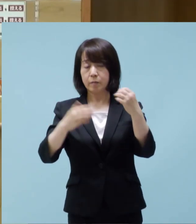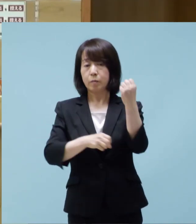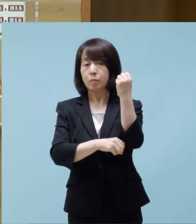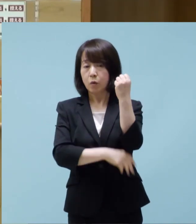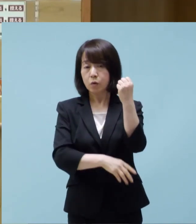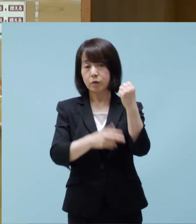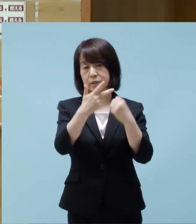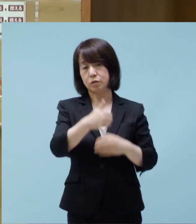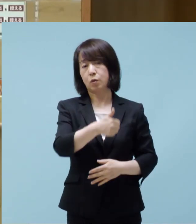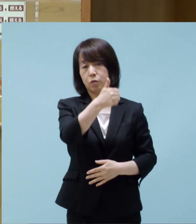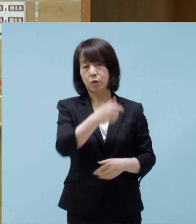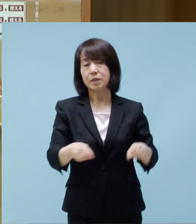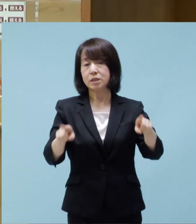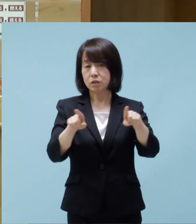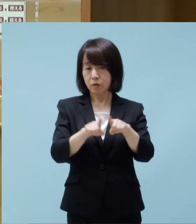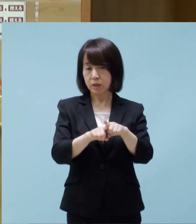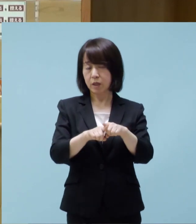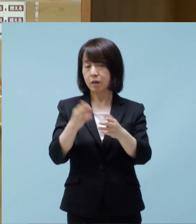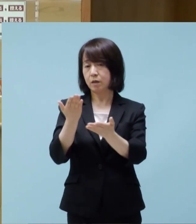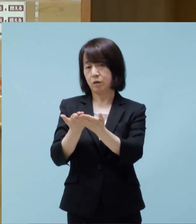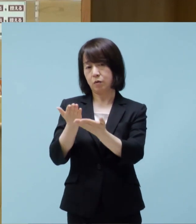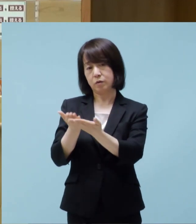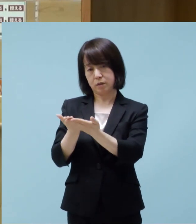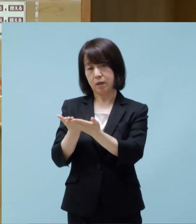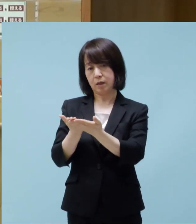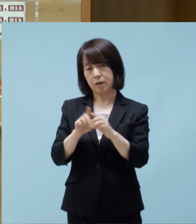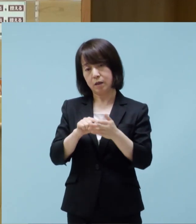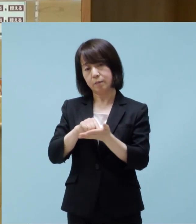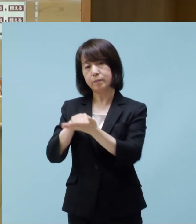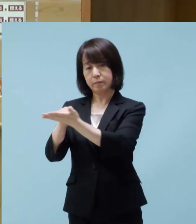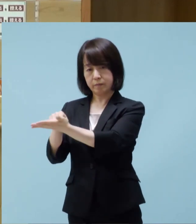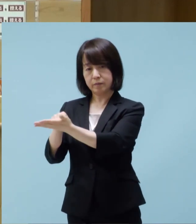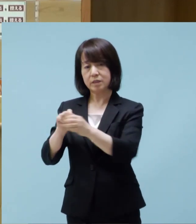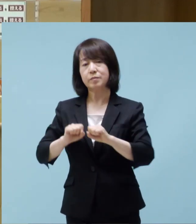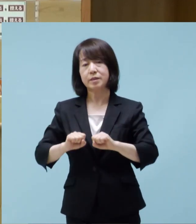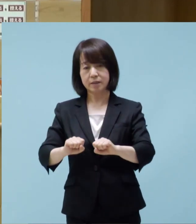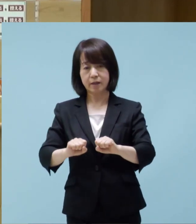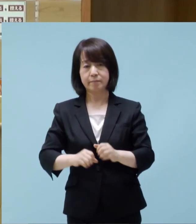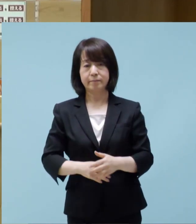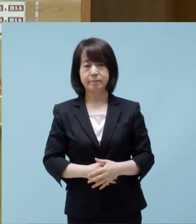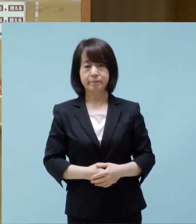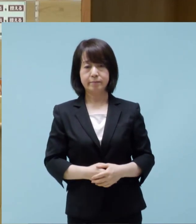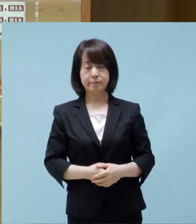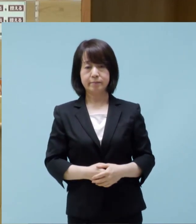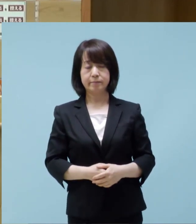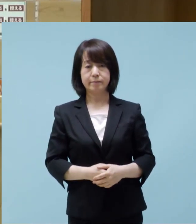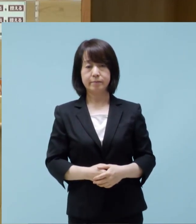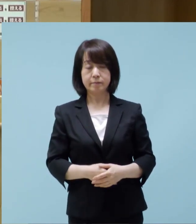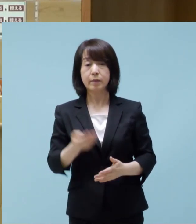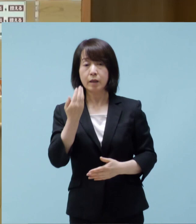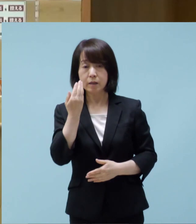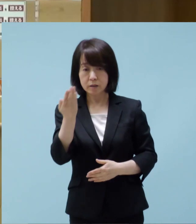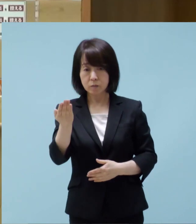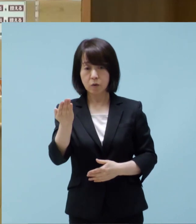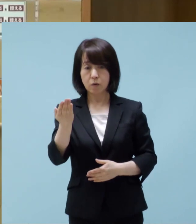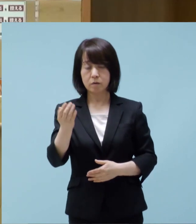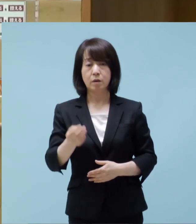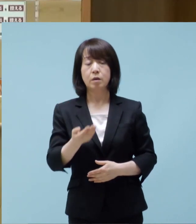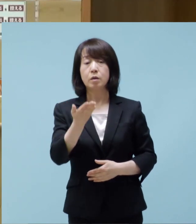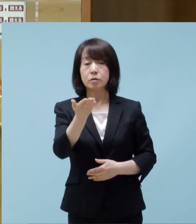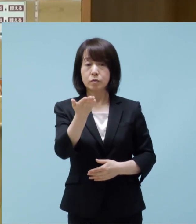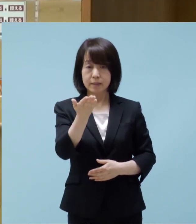は申し入れ要請をしようということで、要請をさせていただきました。 鈴木知事の中でです